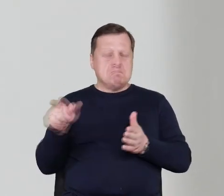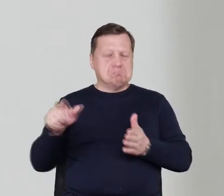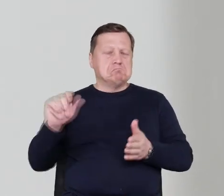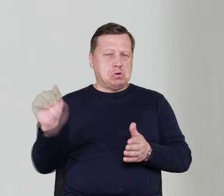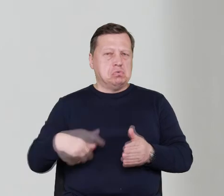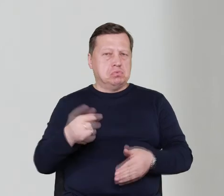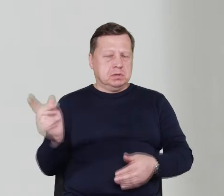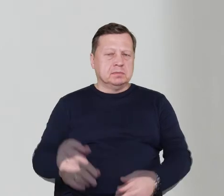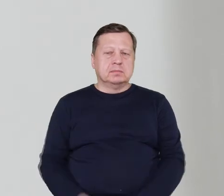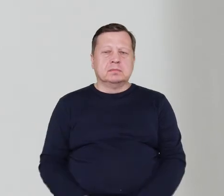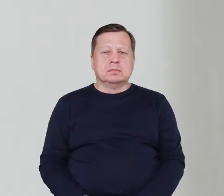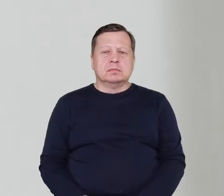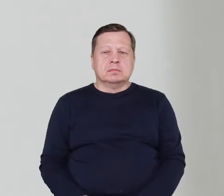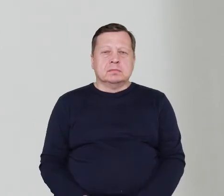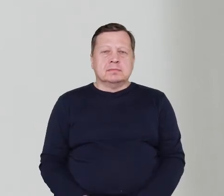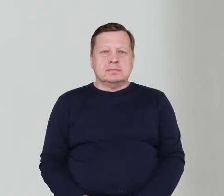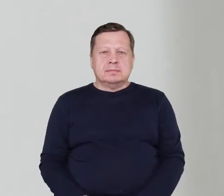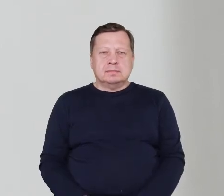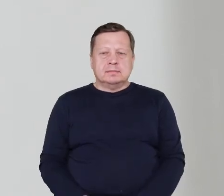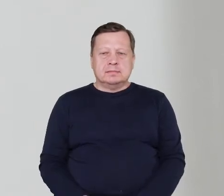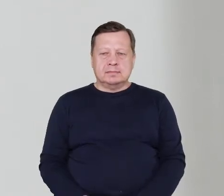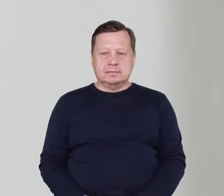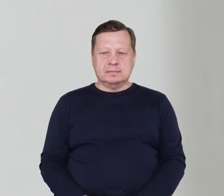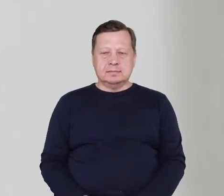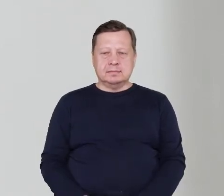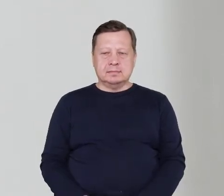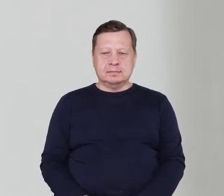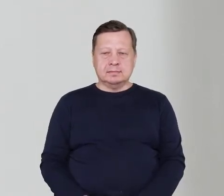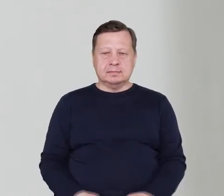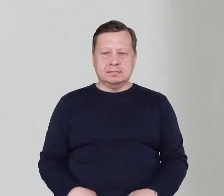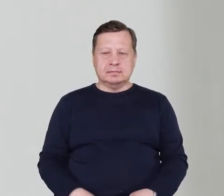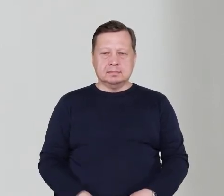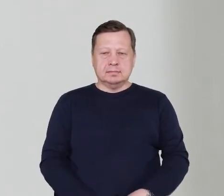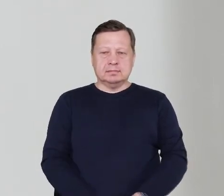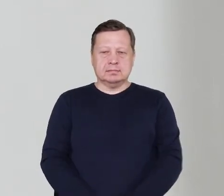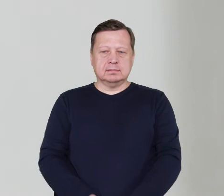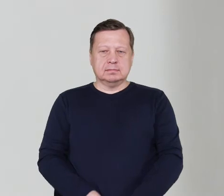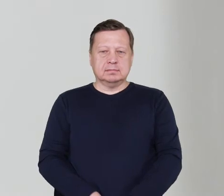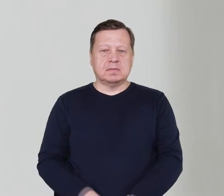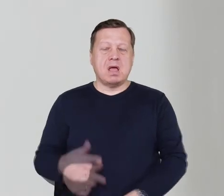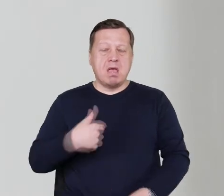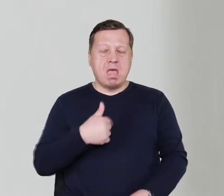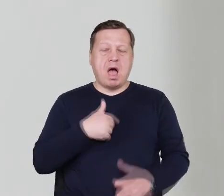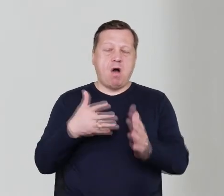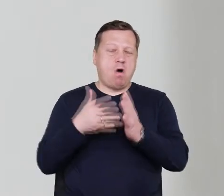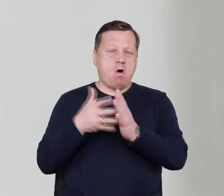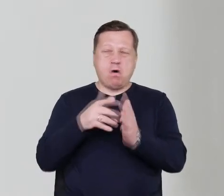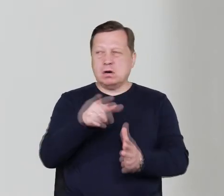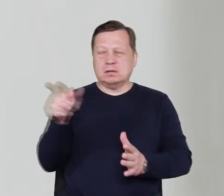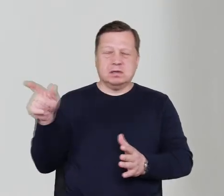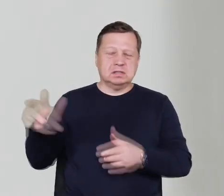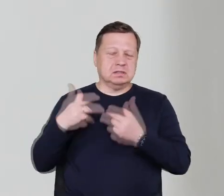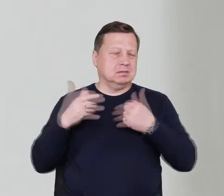które się mogą zadziać i ja tego osobiście No nie oceniam No każdy zostaje tak długo jak zostaje tak No teraz